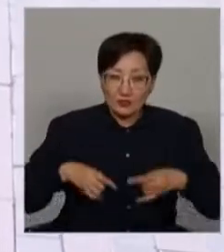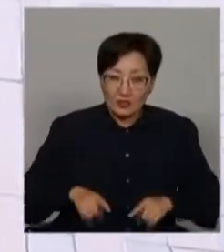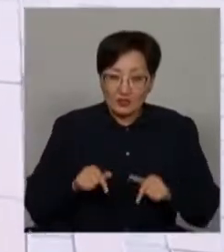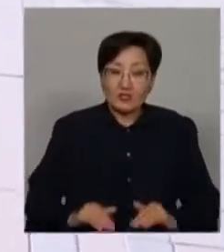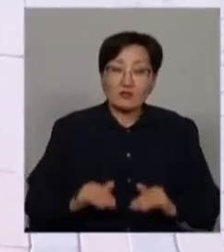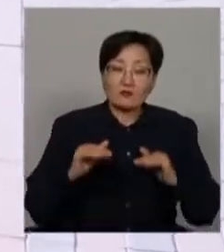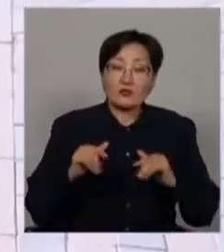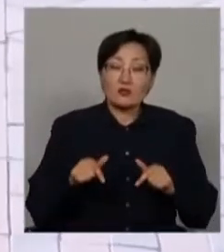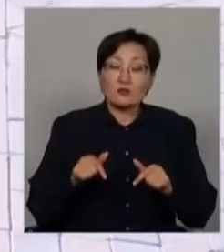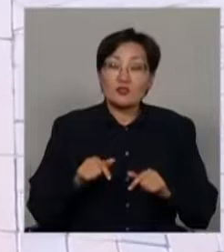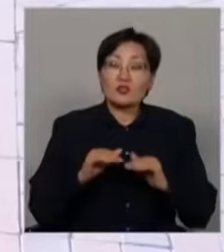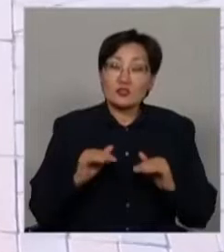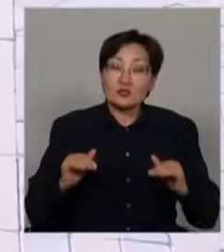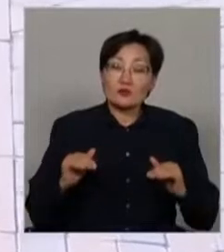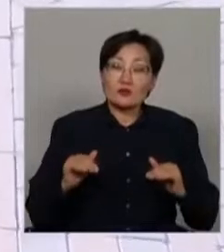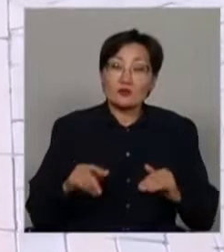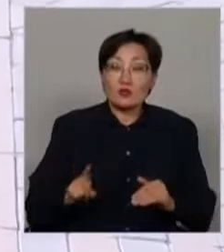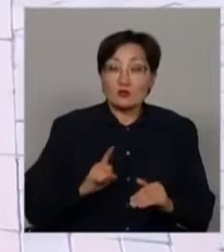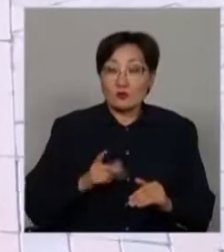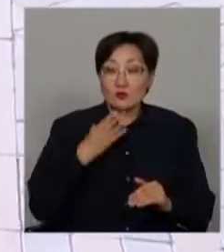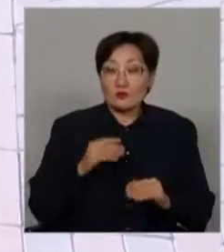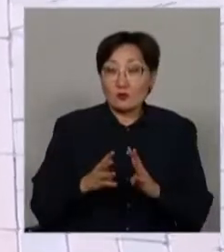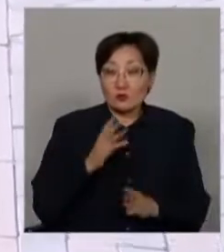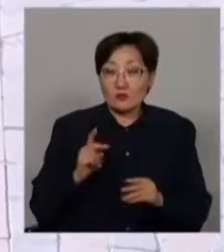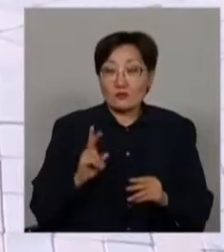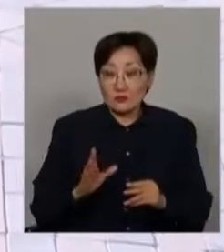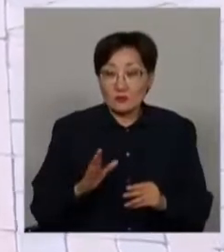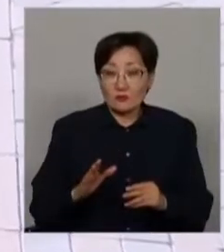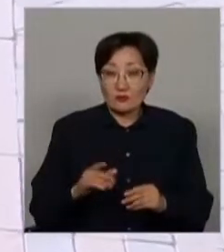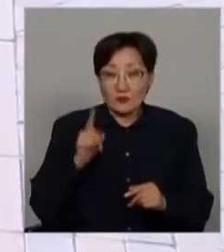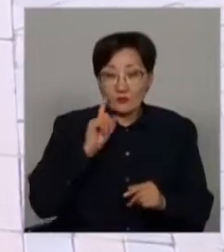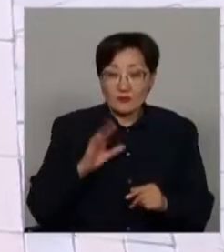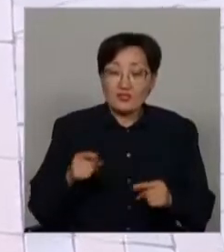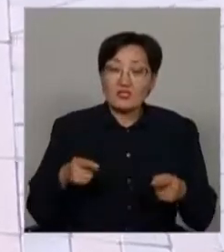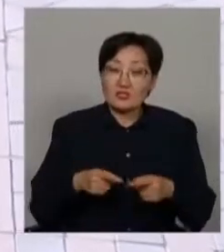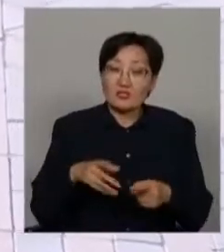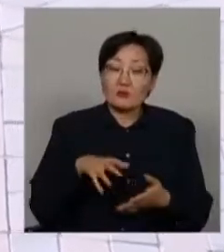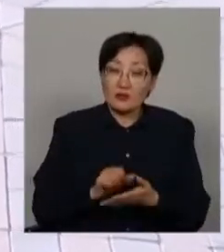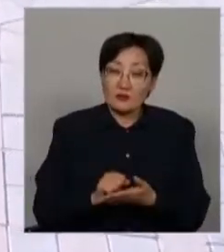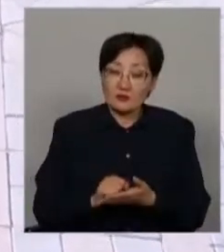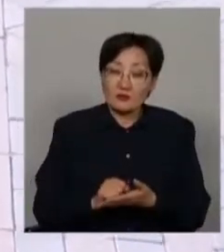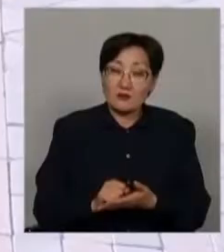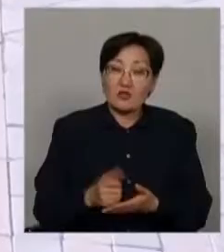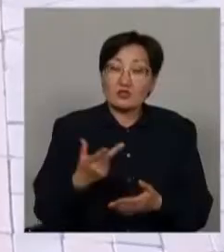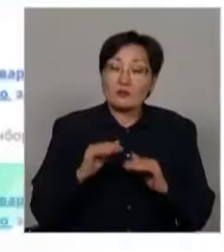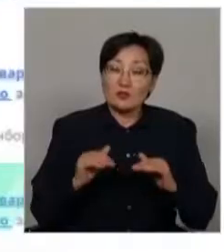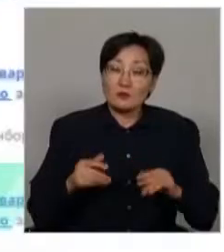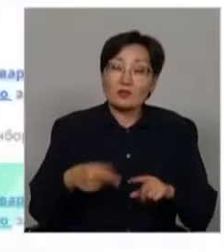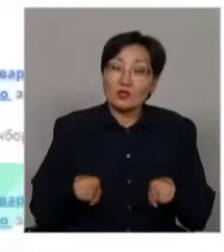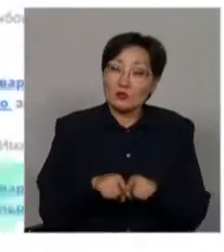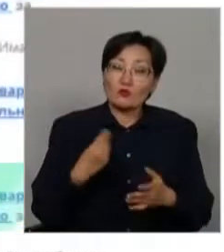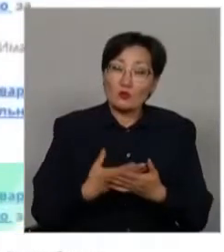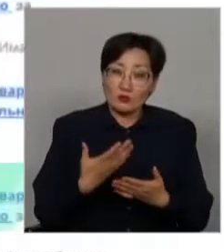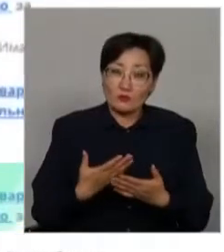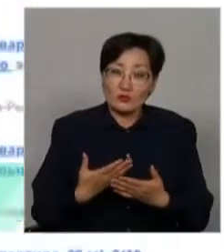выросла. У меня здесь делают дети в школу, я просто жду свою квартиру. И мне некомфортно снимать, знаете, с 3 детьми. Впрочем,